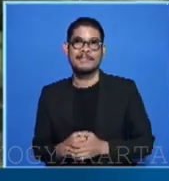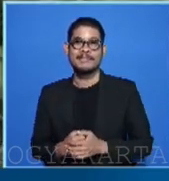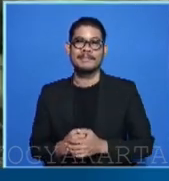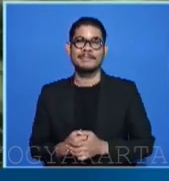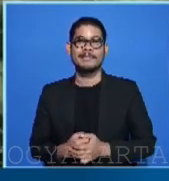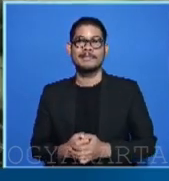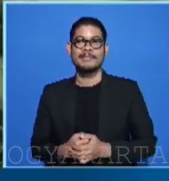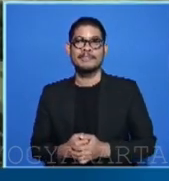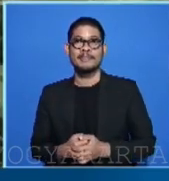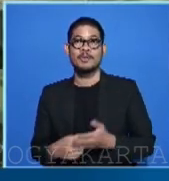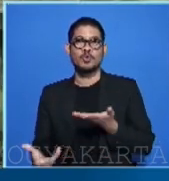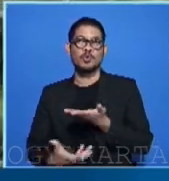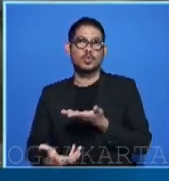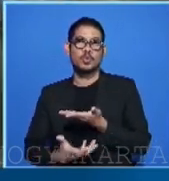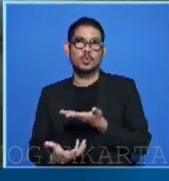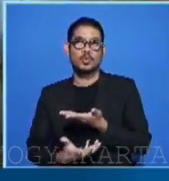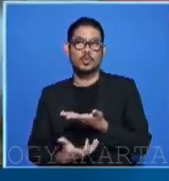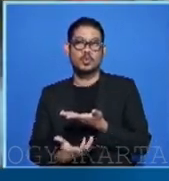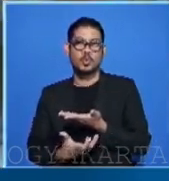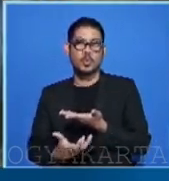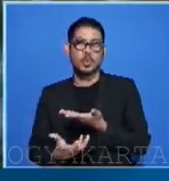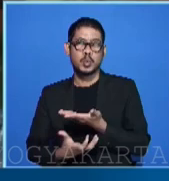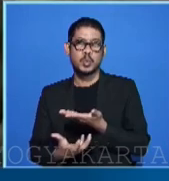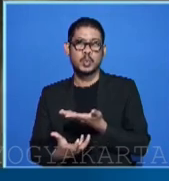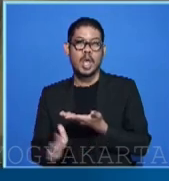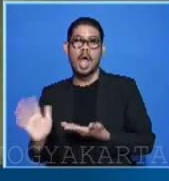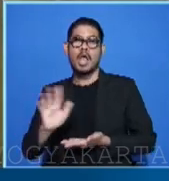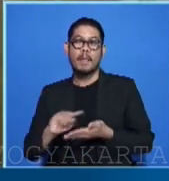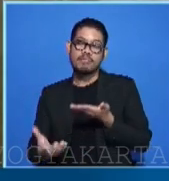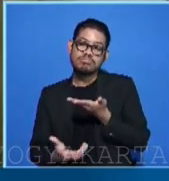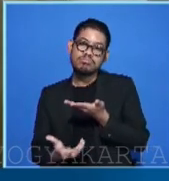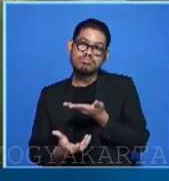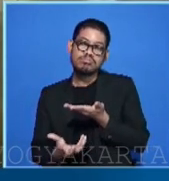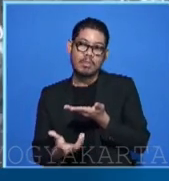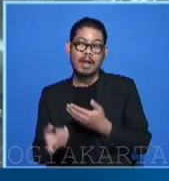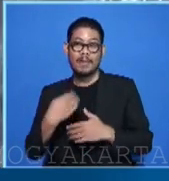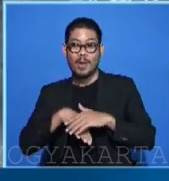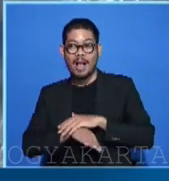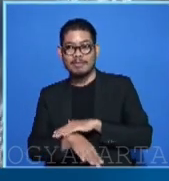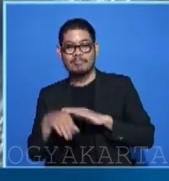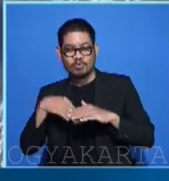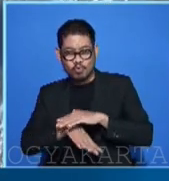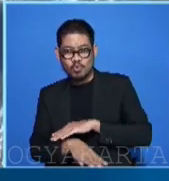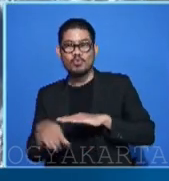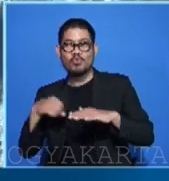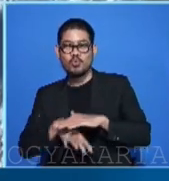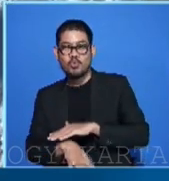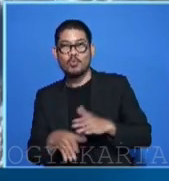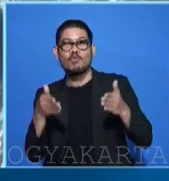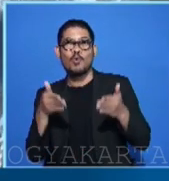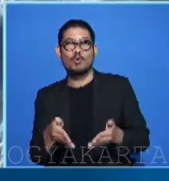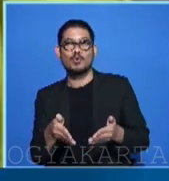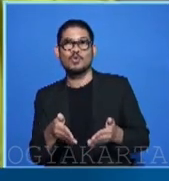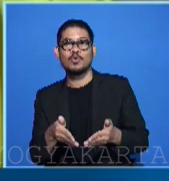sehingga tungku tidak mudah terbakar selain dibakar sebagian Sampah juga dipendam atau ditimbun di dalam satu lubang sehingga